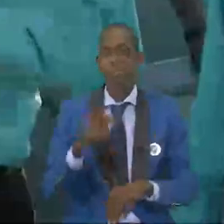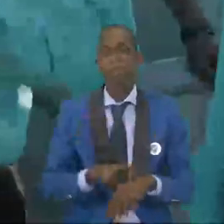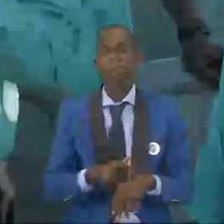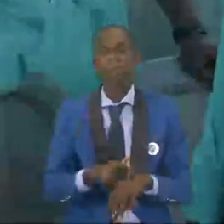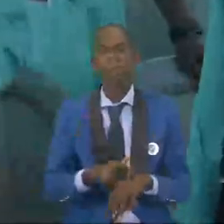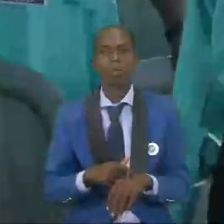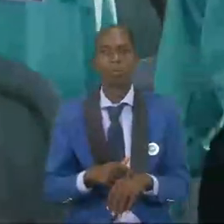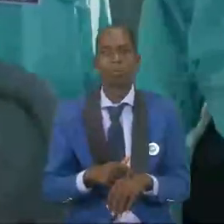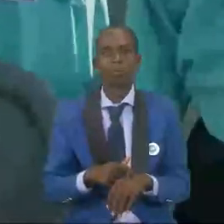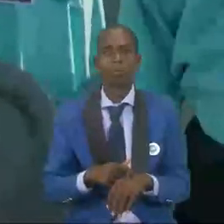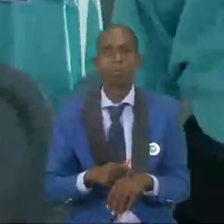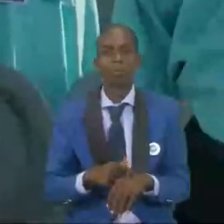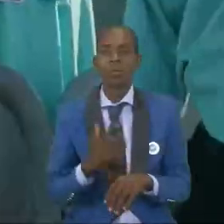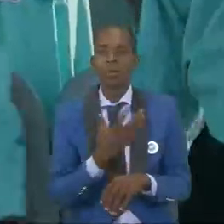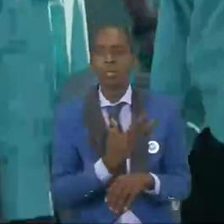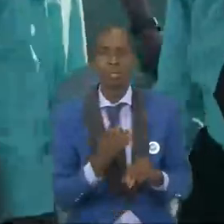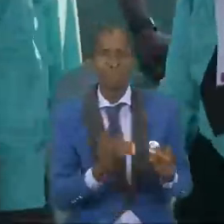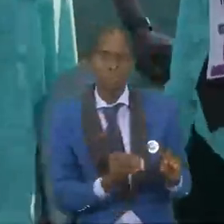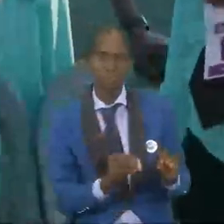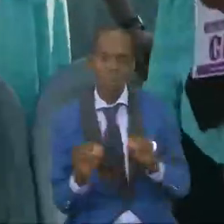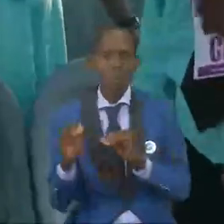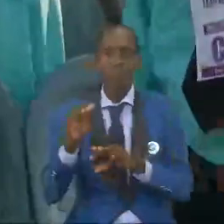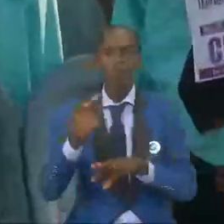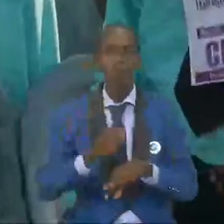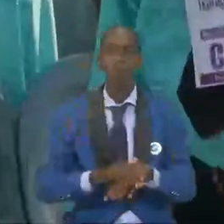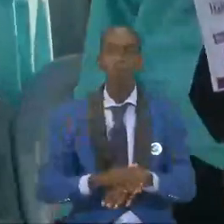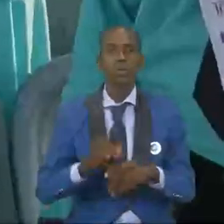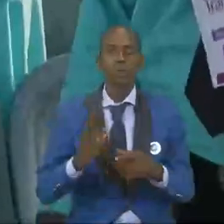La grâce de Dieu demeurant à tout moment